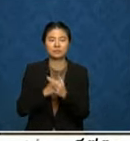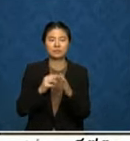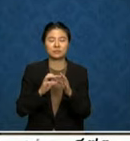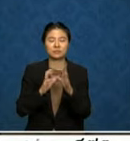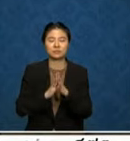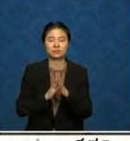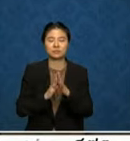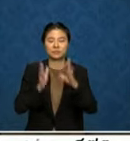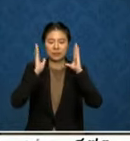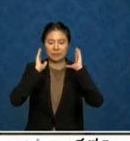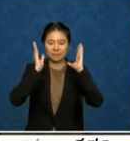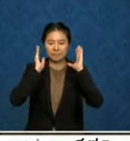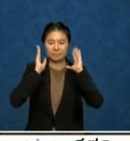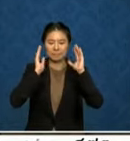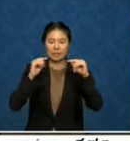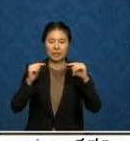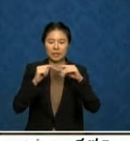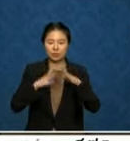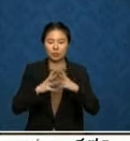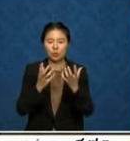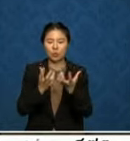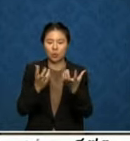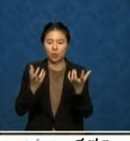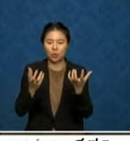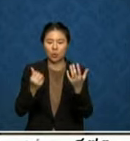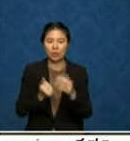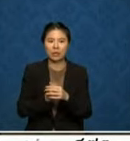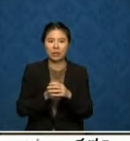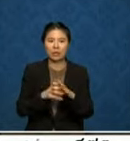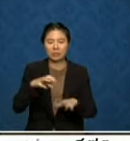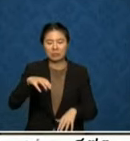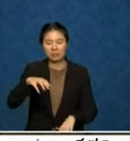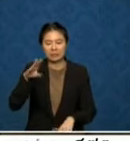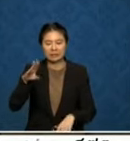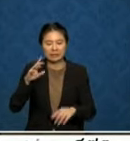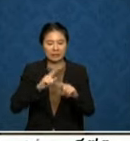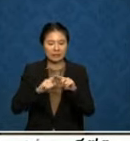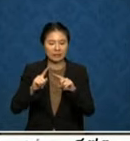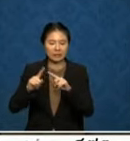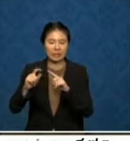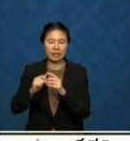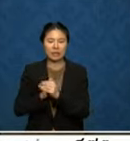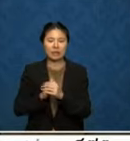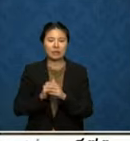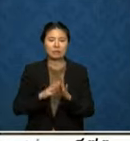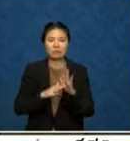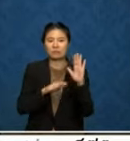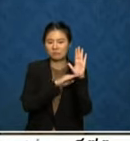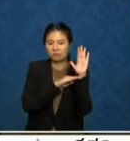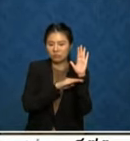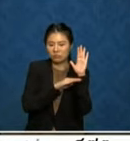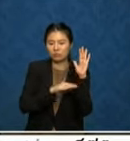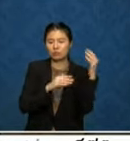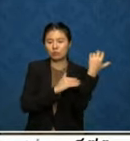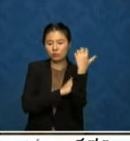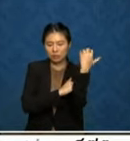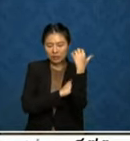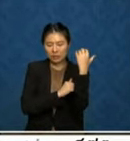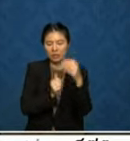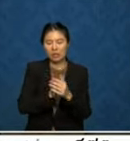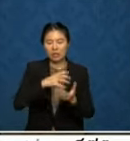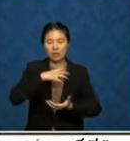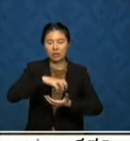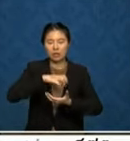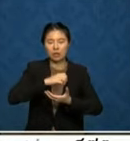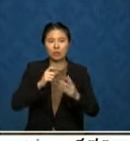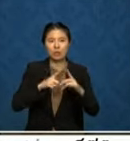เสนอเรื่องราวของสื่อผ่านเรื่องเล่าผ่านรายการทีวีผ่านสื่อต่างๆมีการนำเสนอเรื่องราวของบุคคล